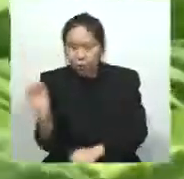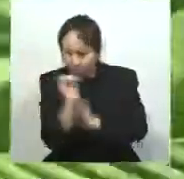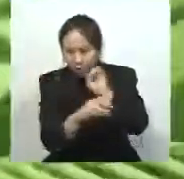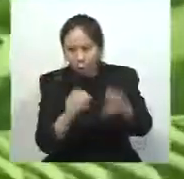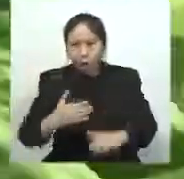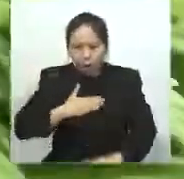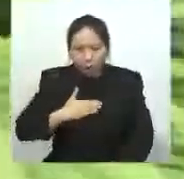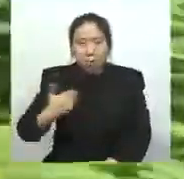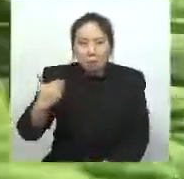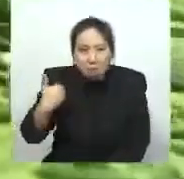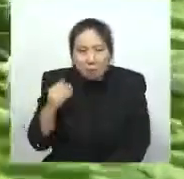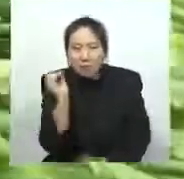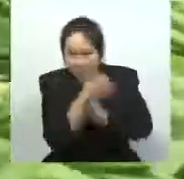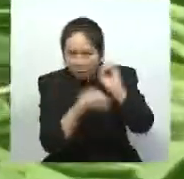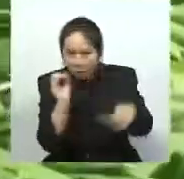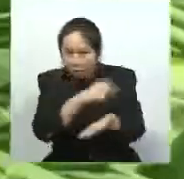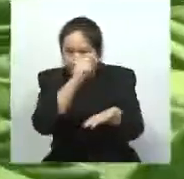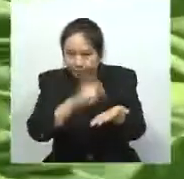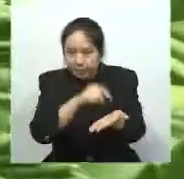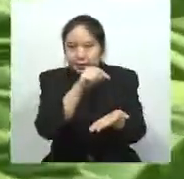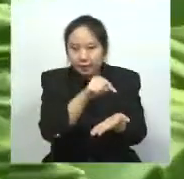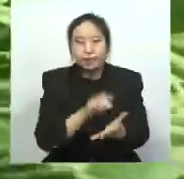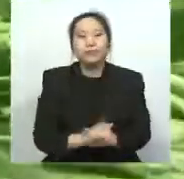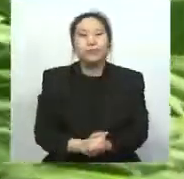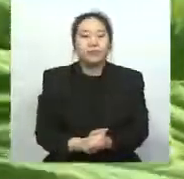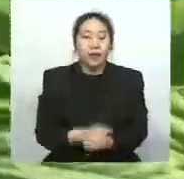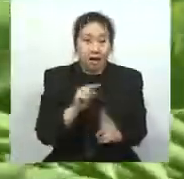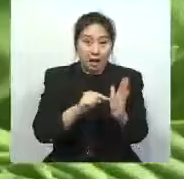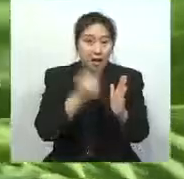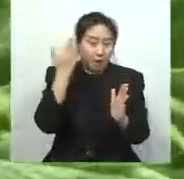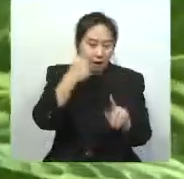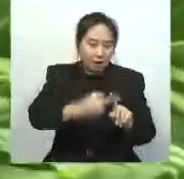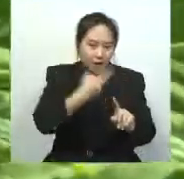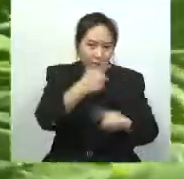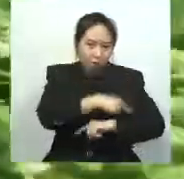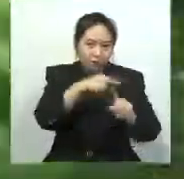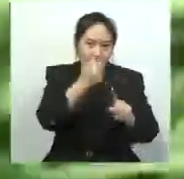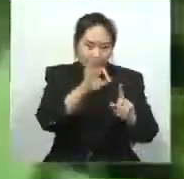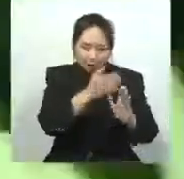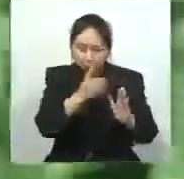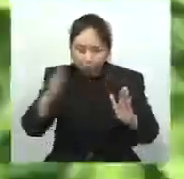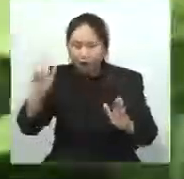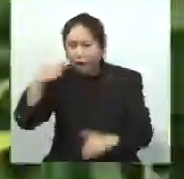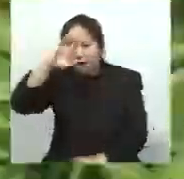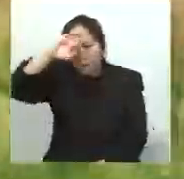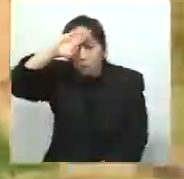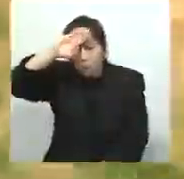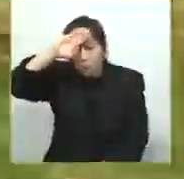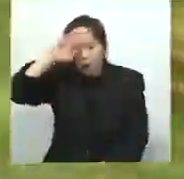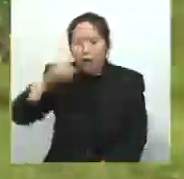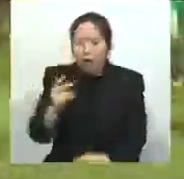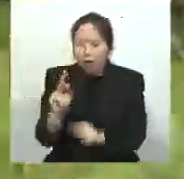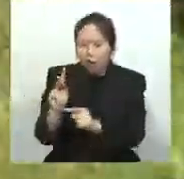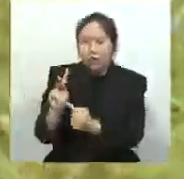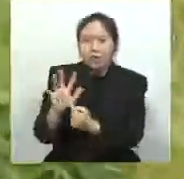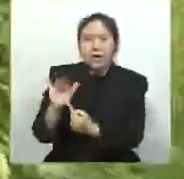2562มีผลบังคับใช้เป็นเมื่อวันที่19กุมภาพันธ์ที่ผ่านมานะครับผู้ป่วยที่ต้องใช้กัญชาแล้วมีครอบครองอยู่เนี่ยก็ไม่ต้องก